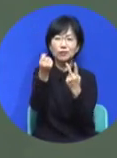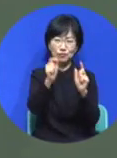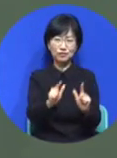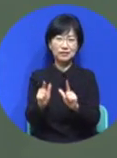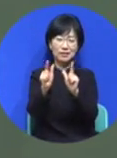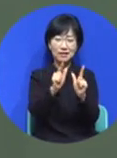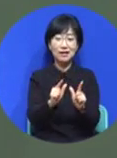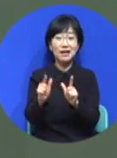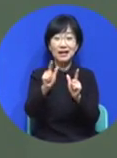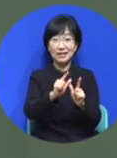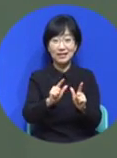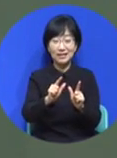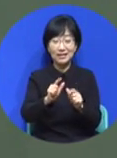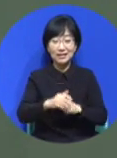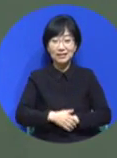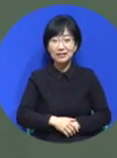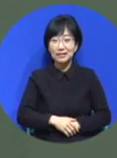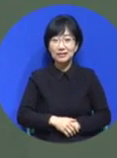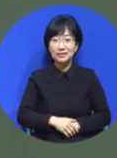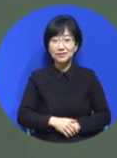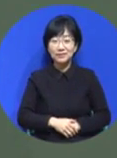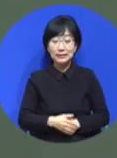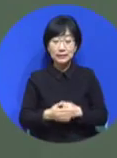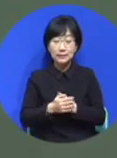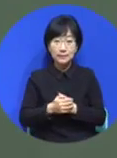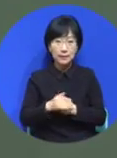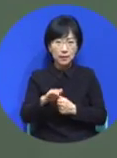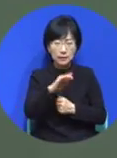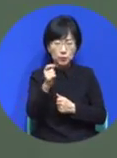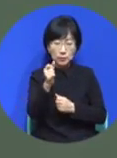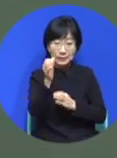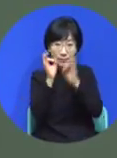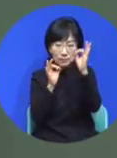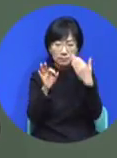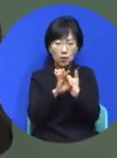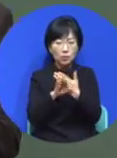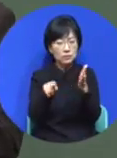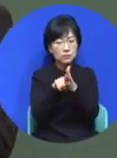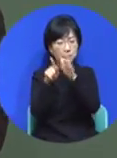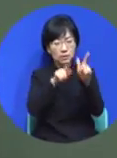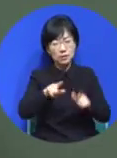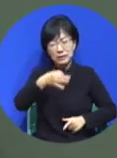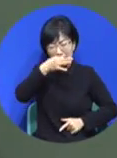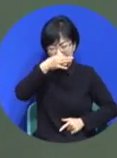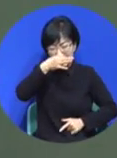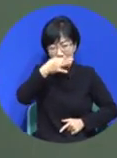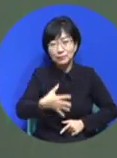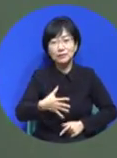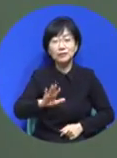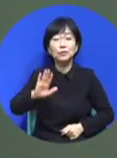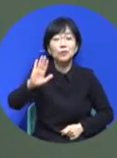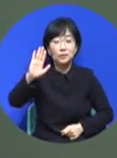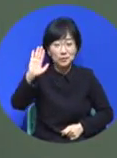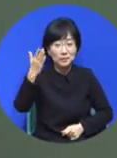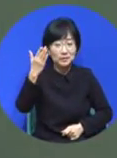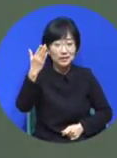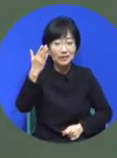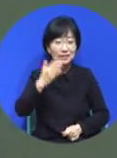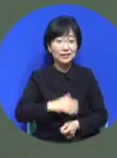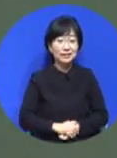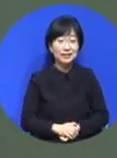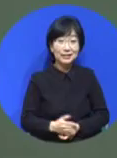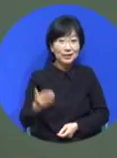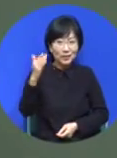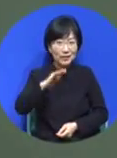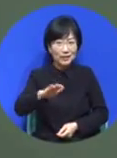그래서 어떻게 보면은 잘못해 버리면 굉장히 신앙이 어려워져요. So if you are not careful, your Christian life can be very difficult. 여러분 이걸 잘 눈